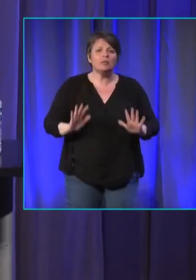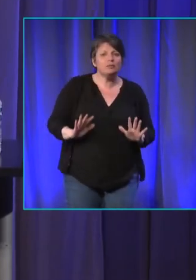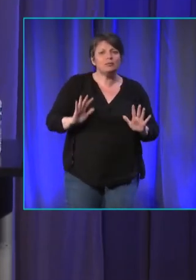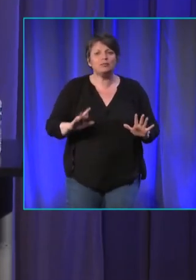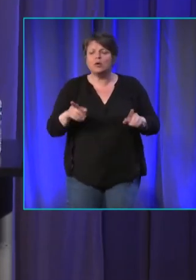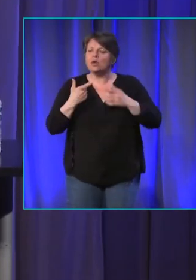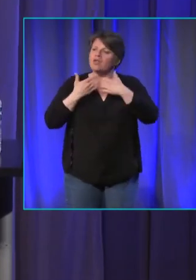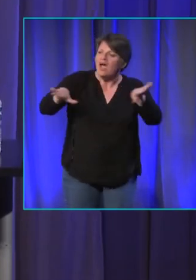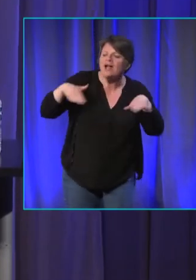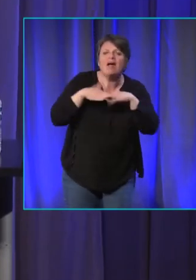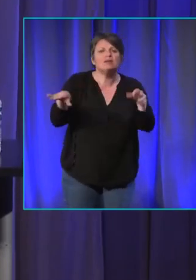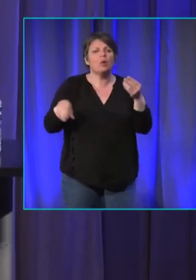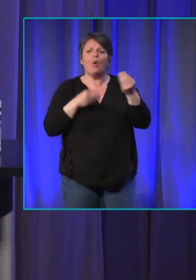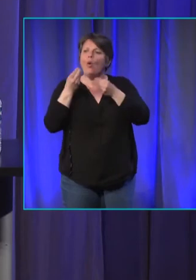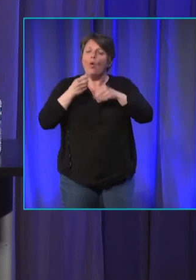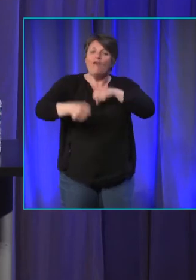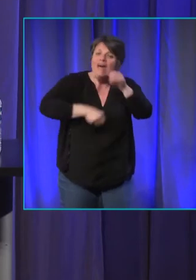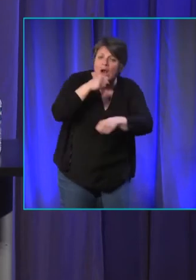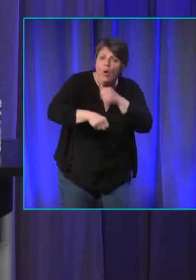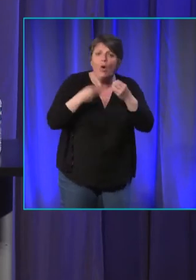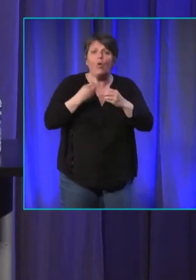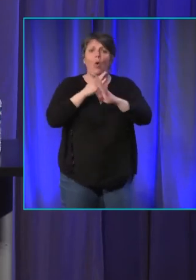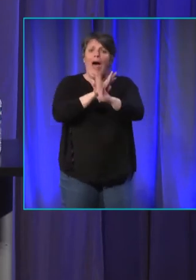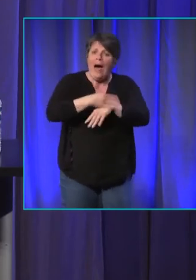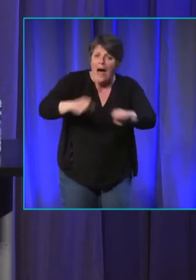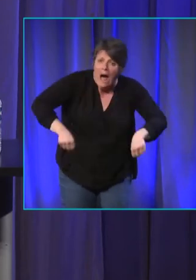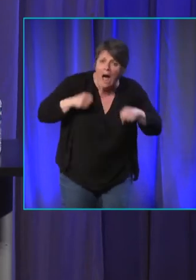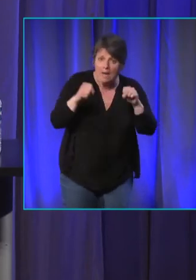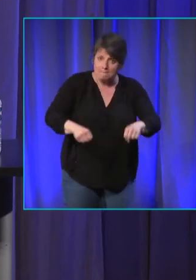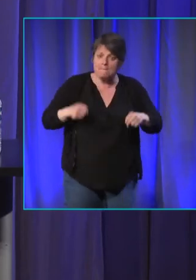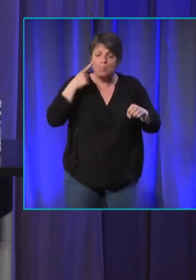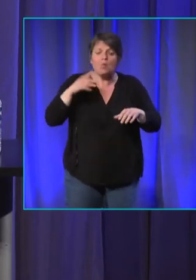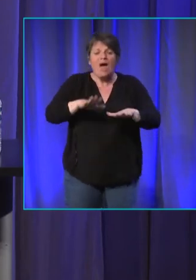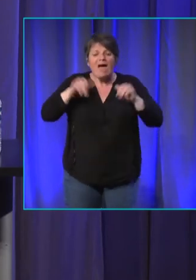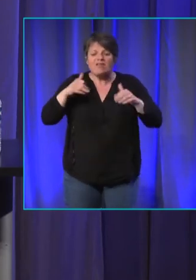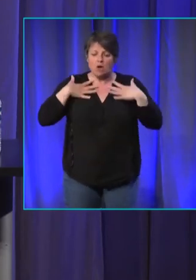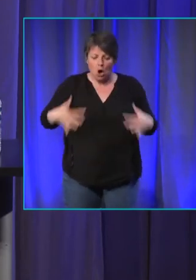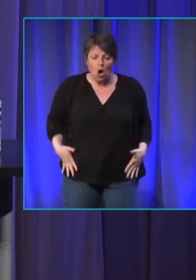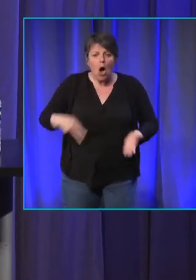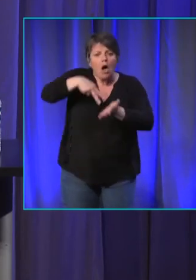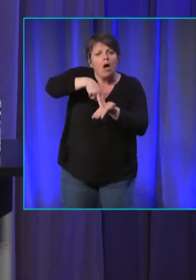porté comme nager, faire du vélo ou du rameur pour éviter les impacts mécaniques